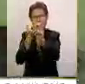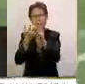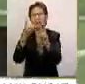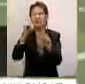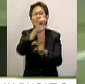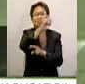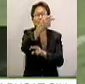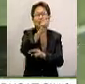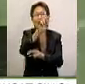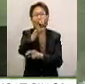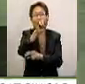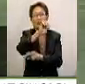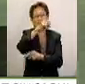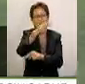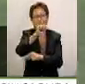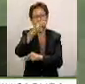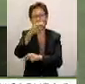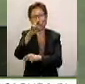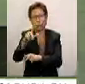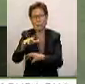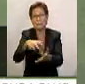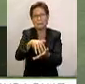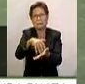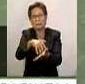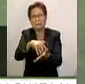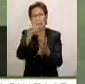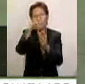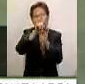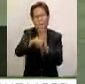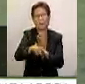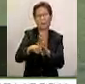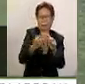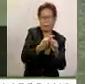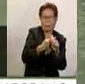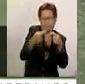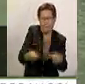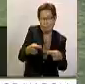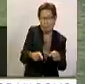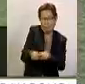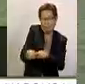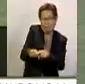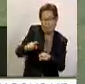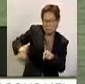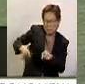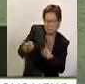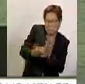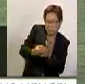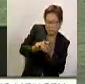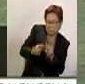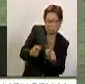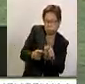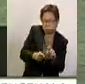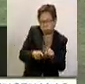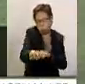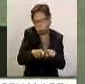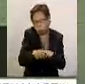Syahrul Saad tampak goyah sepanjang 15 minit pertama perlawanan apabila barisan penyerang Kemboja beberapa kali berjaya